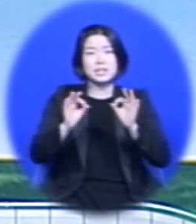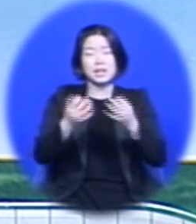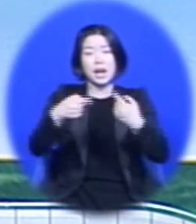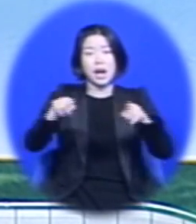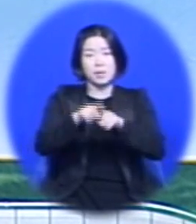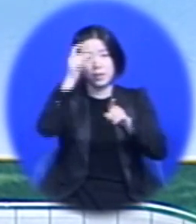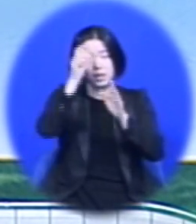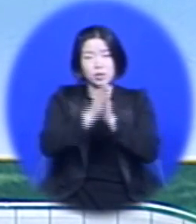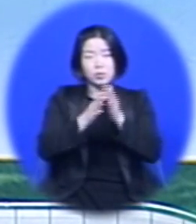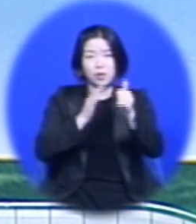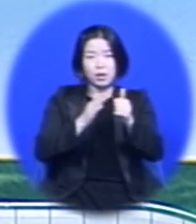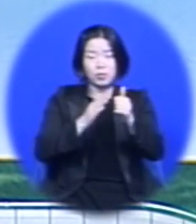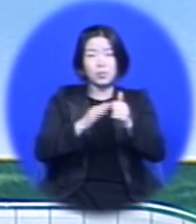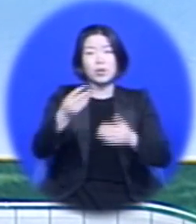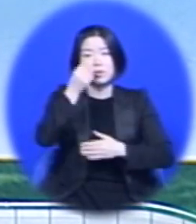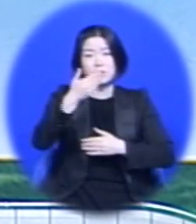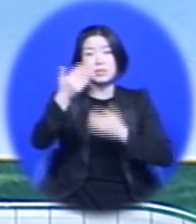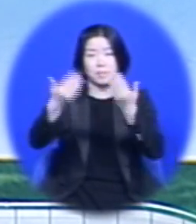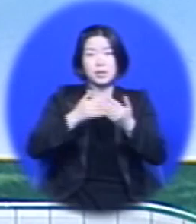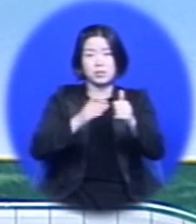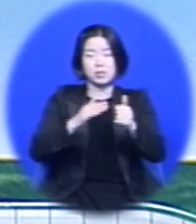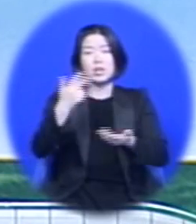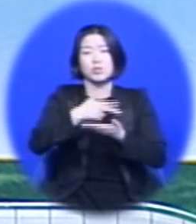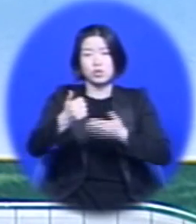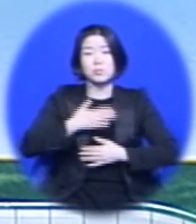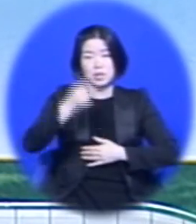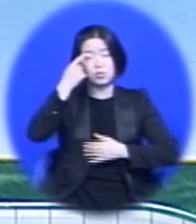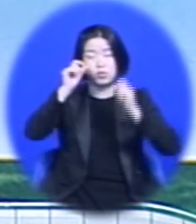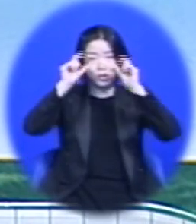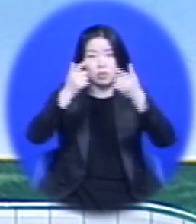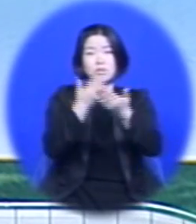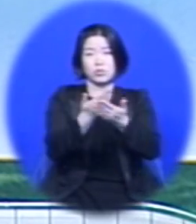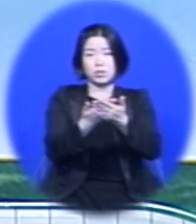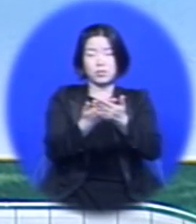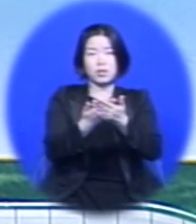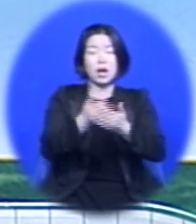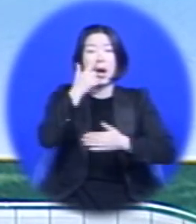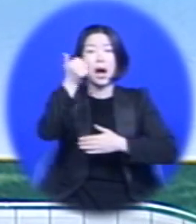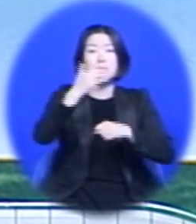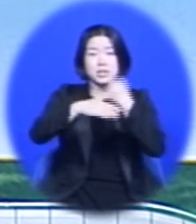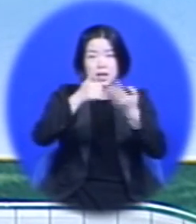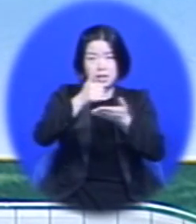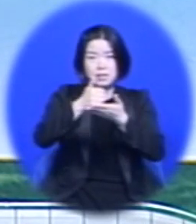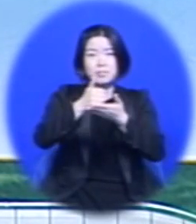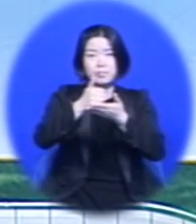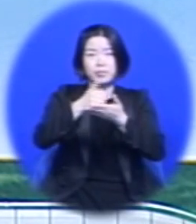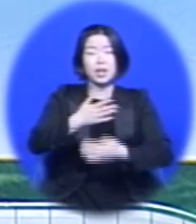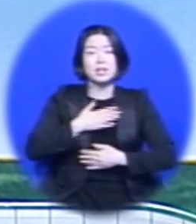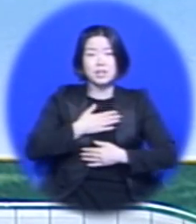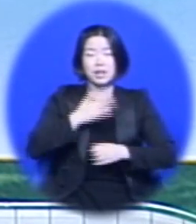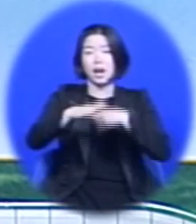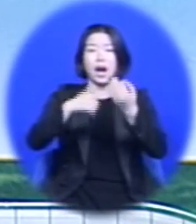같이 기도하고 성찬을 받으시겠는데 주님, 제 눈을 열어주세요. 아버지 하나님,